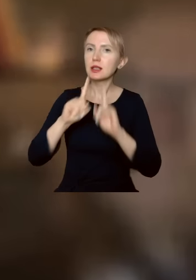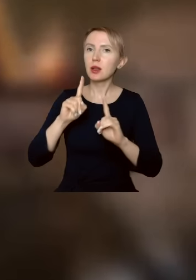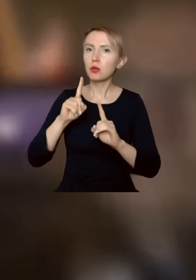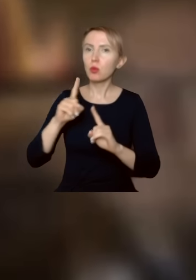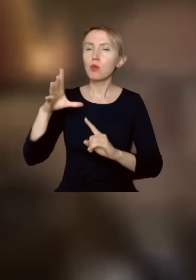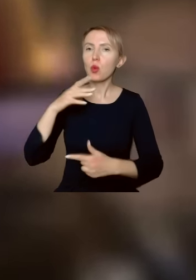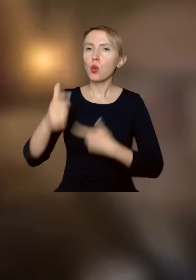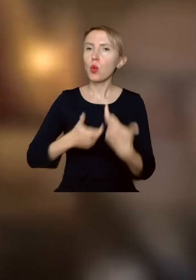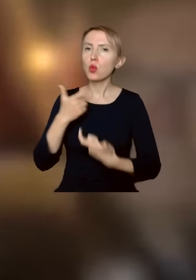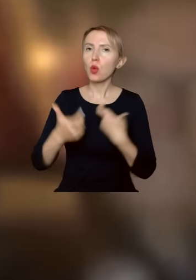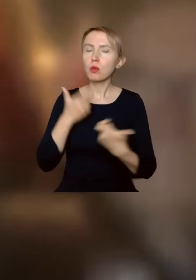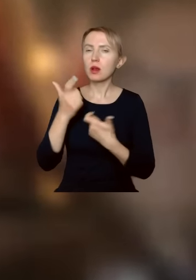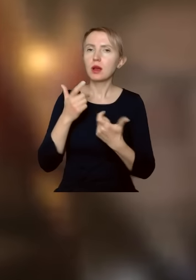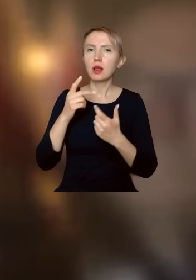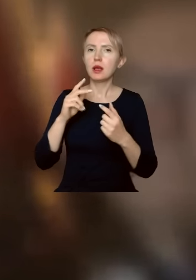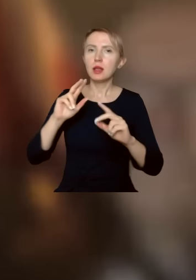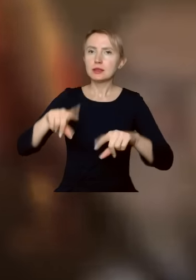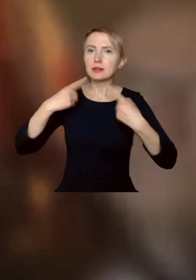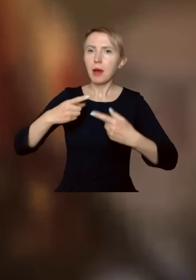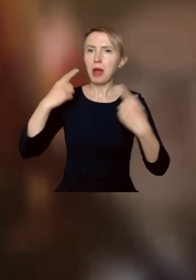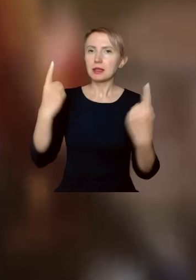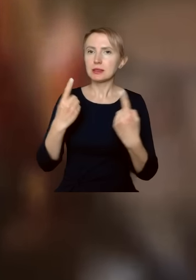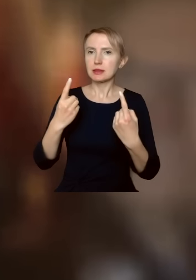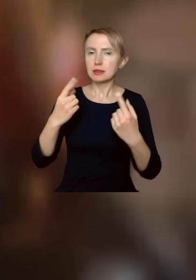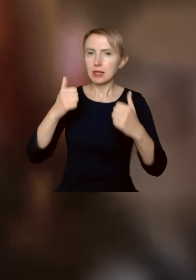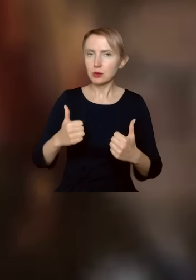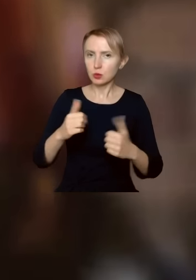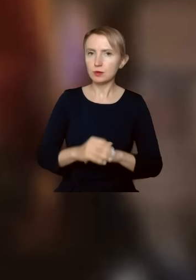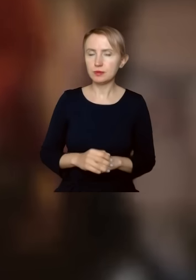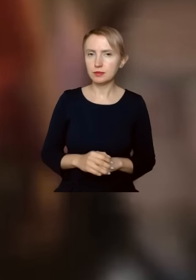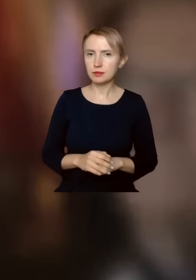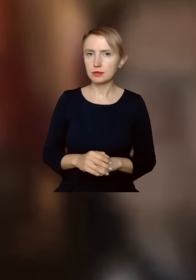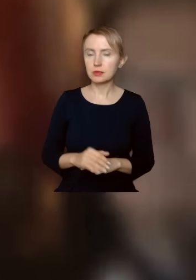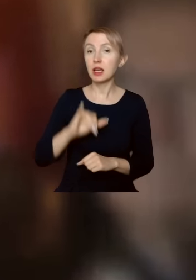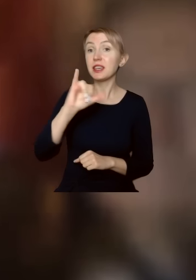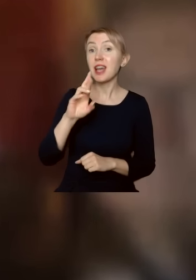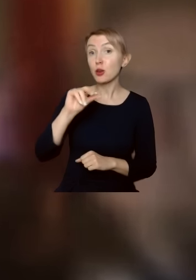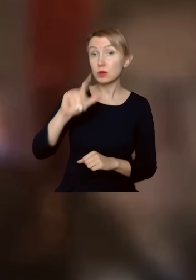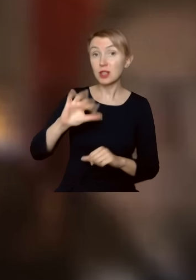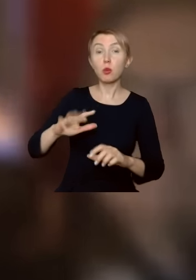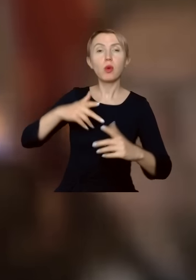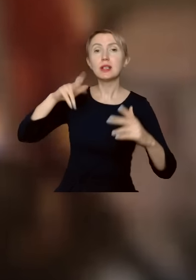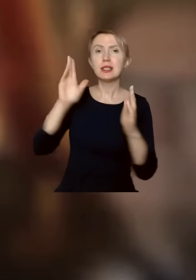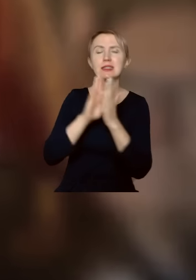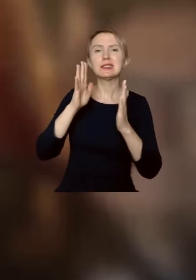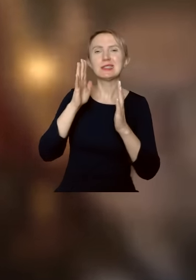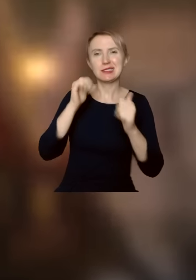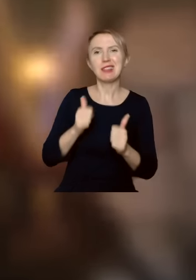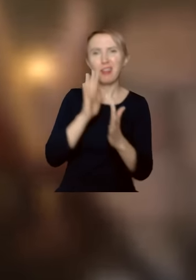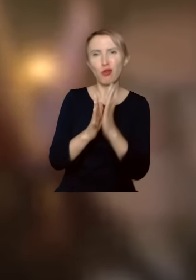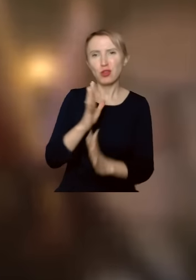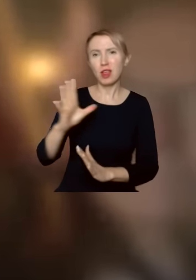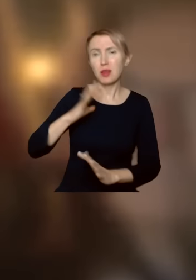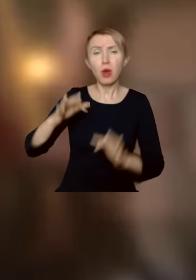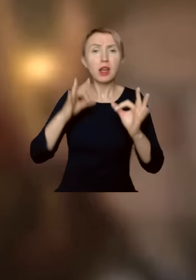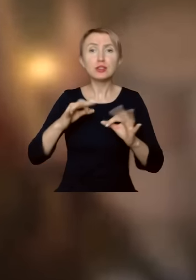dokonano zamachu stanu. Niektórzy mówią, za Jaruzela to może był zamach stanu, stan wojenny, ale dzisiaj co tam